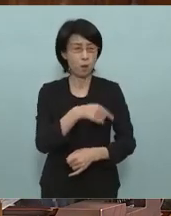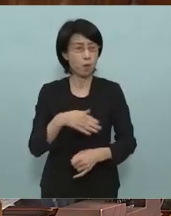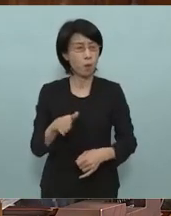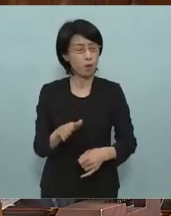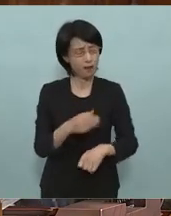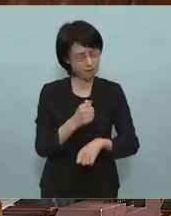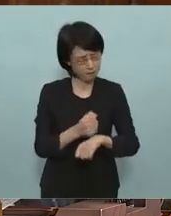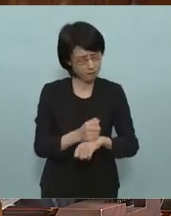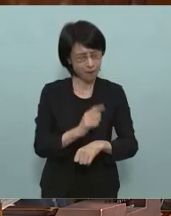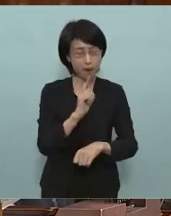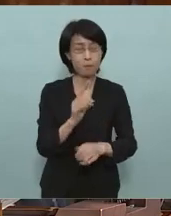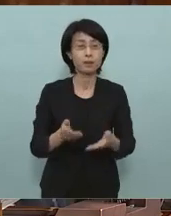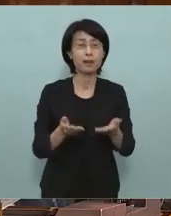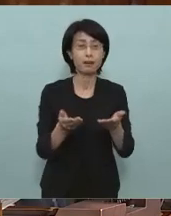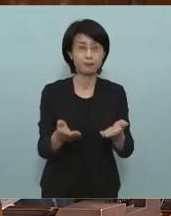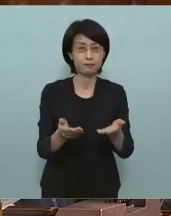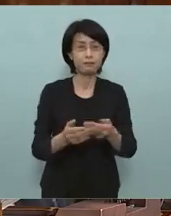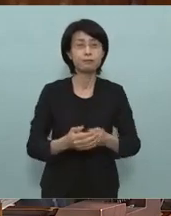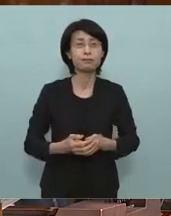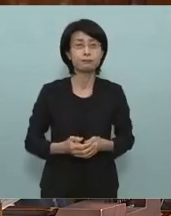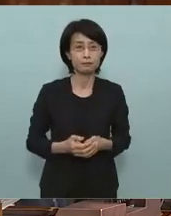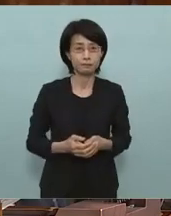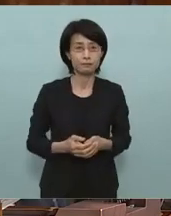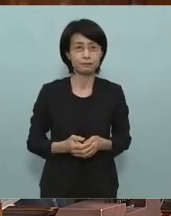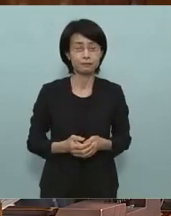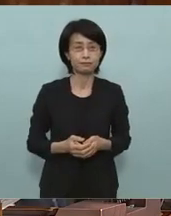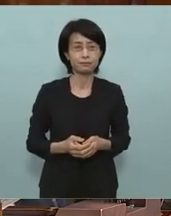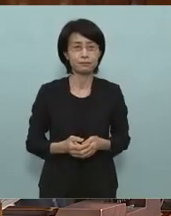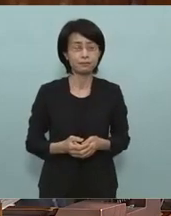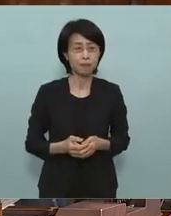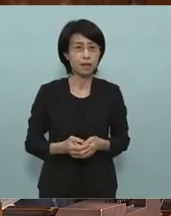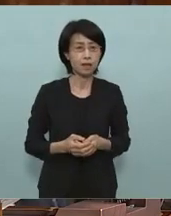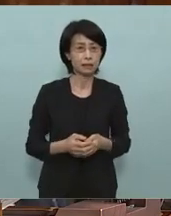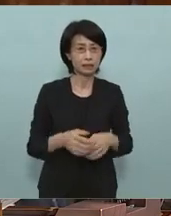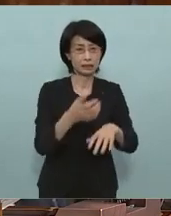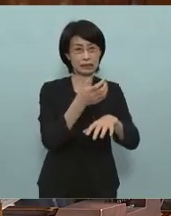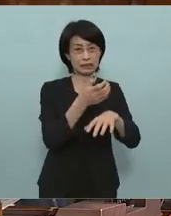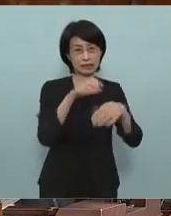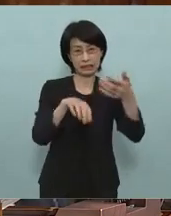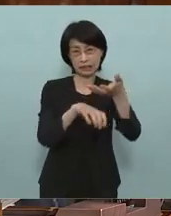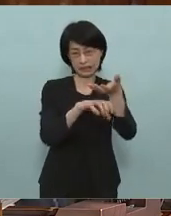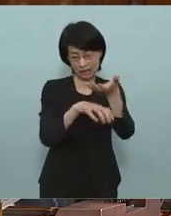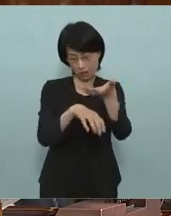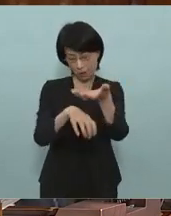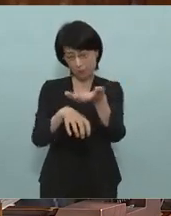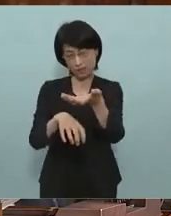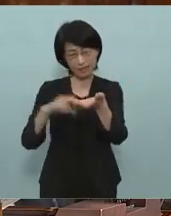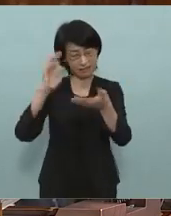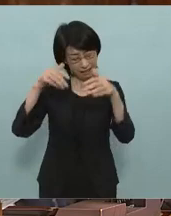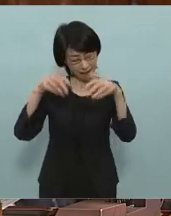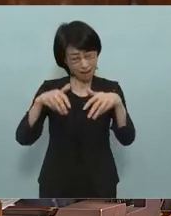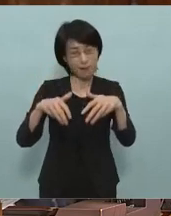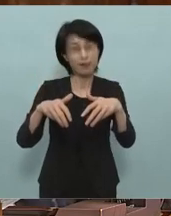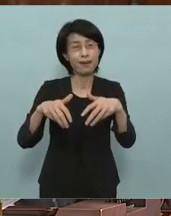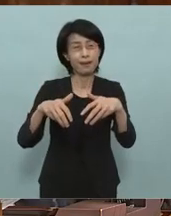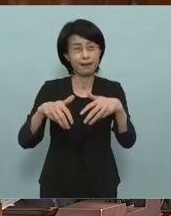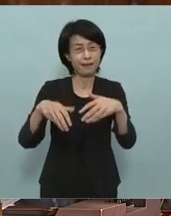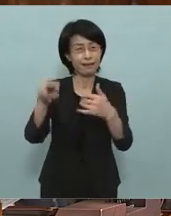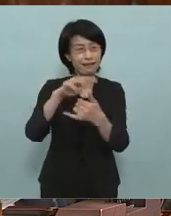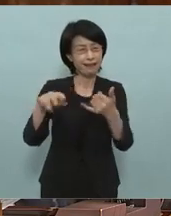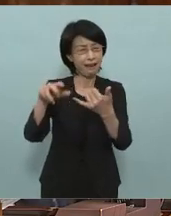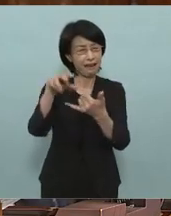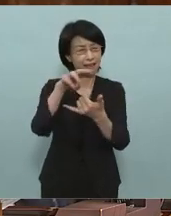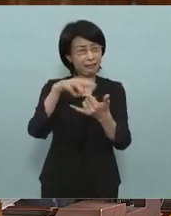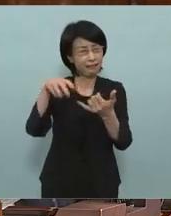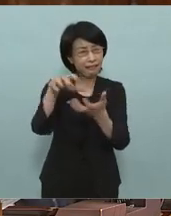よりお見舞いを申し上げます線状降水帯による豪雨など災害が